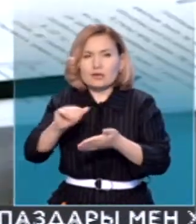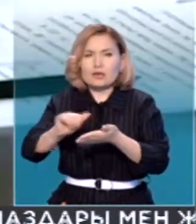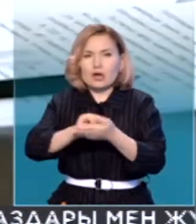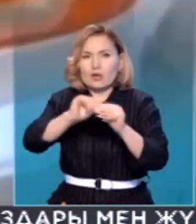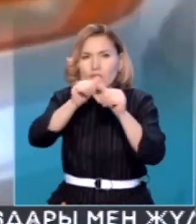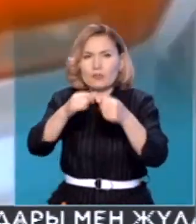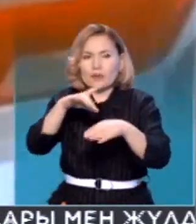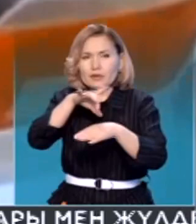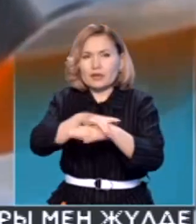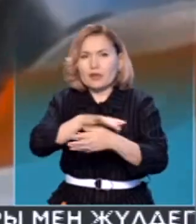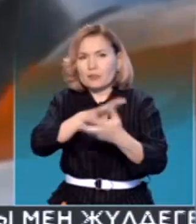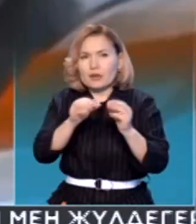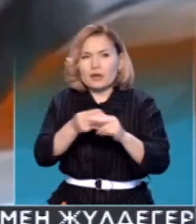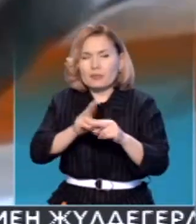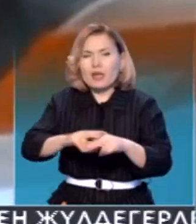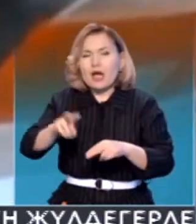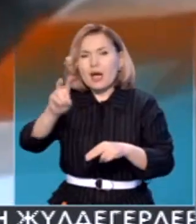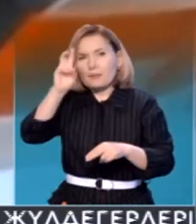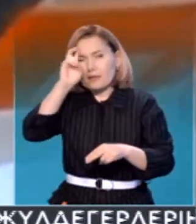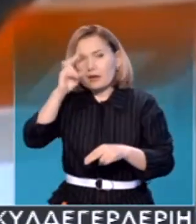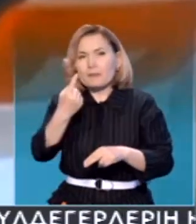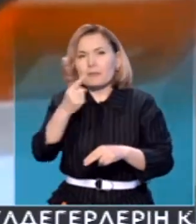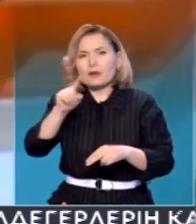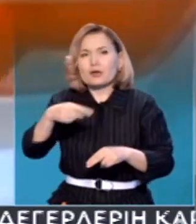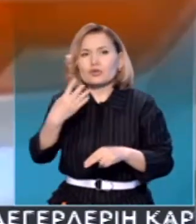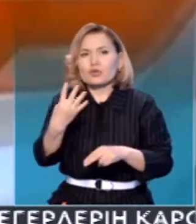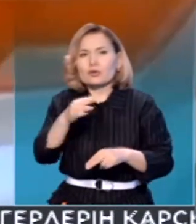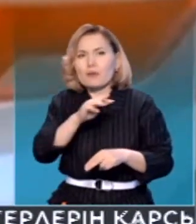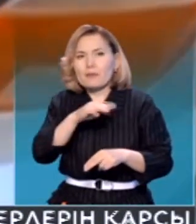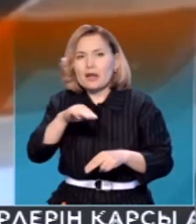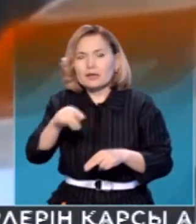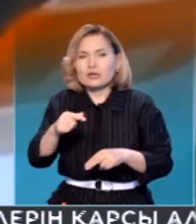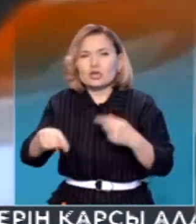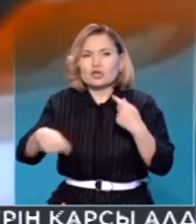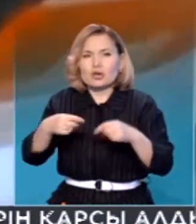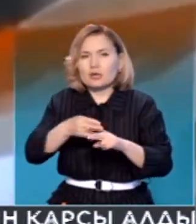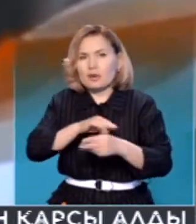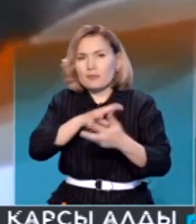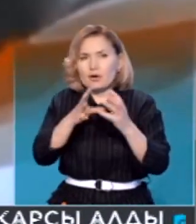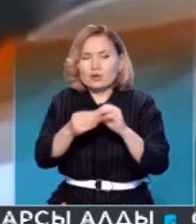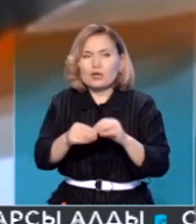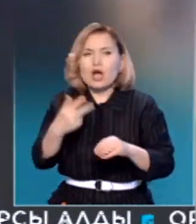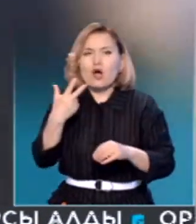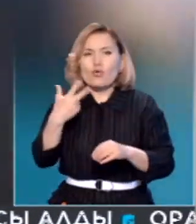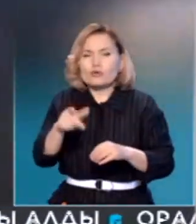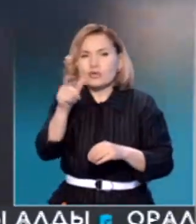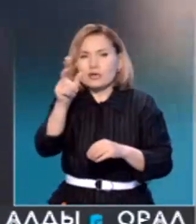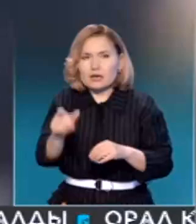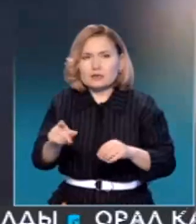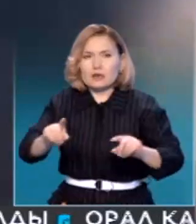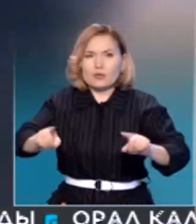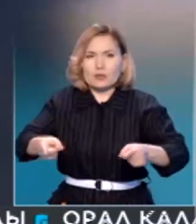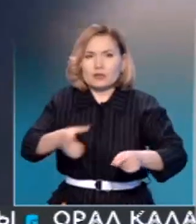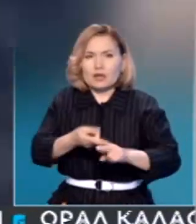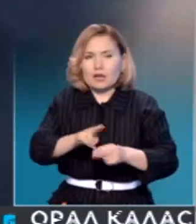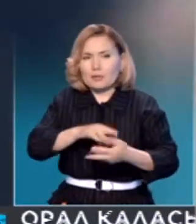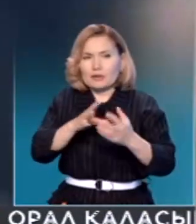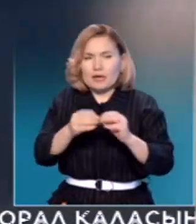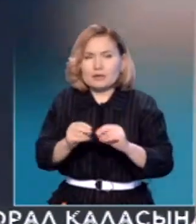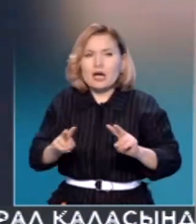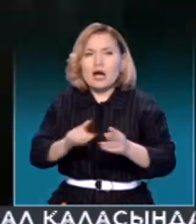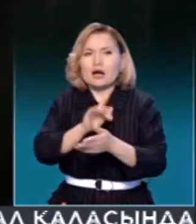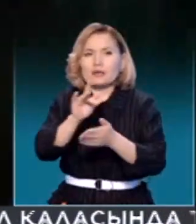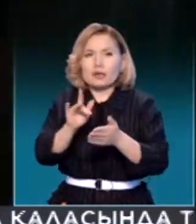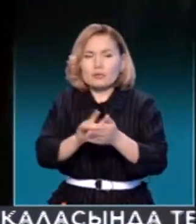жасаған. Антикордың есебінше мемлекетке 1,4 миллиард теңге шығын келді. Барлығы 30 адам күдікке ілініп отыр. Олардың